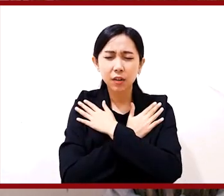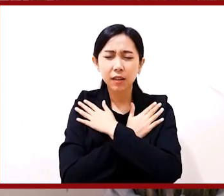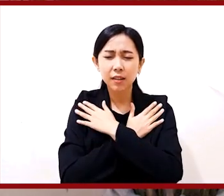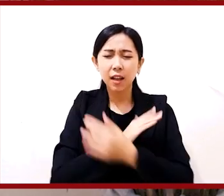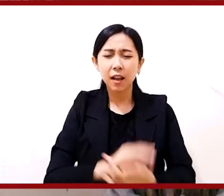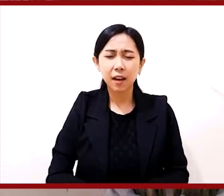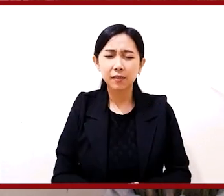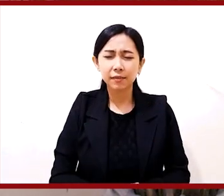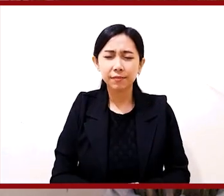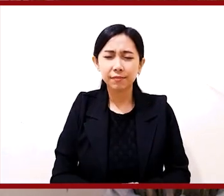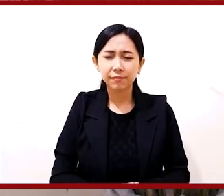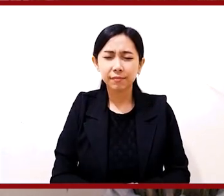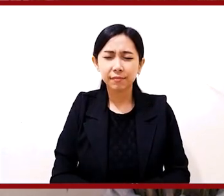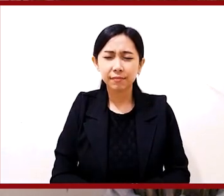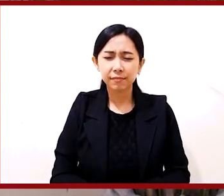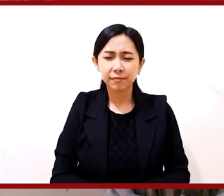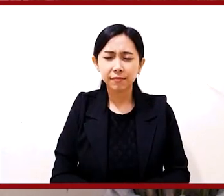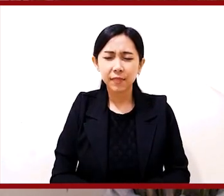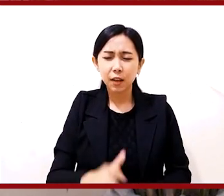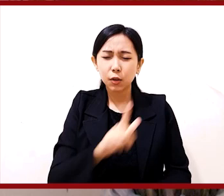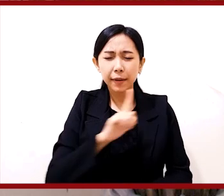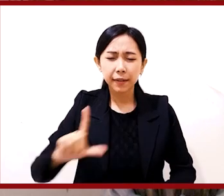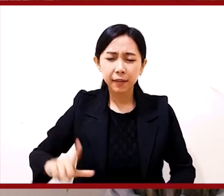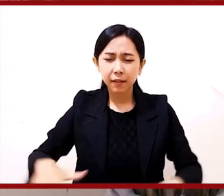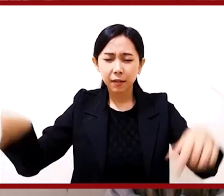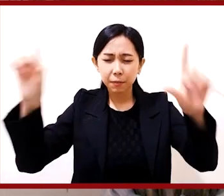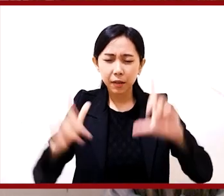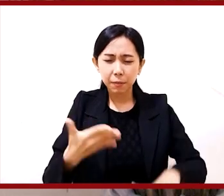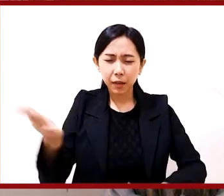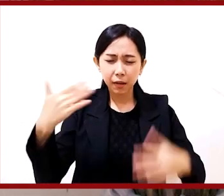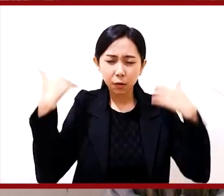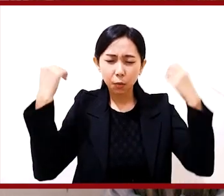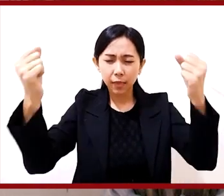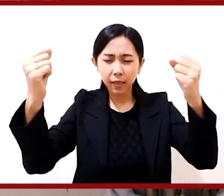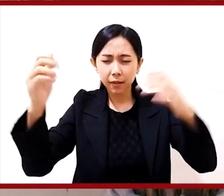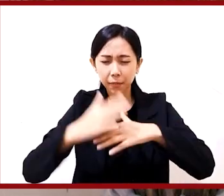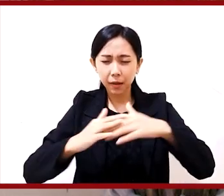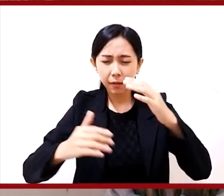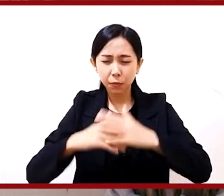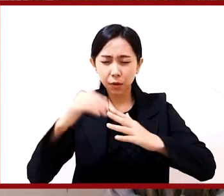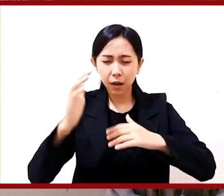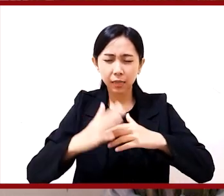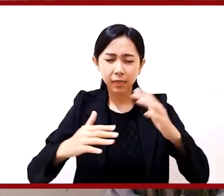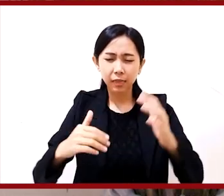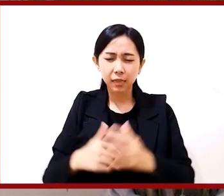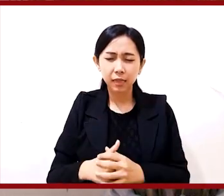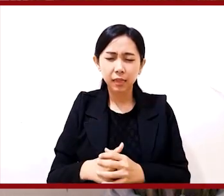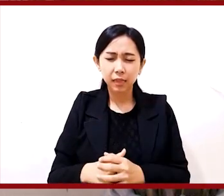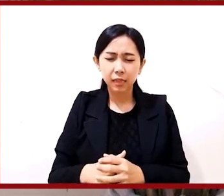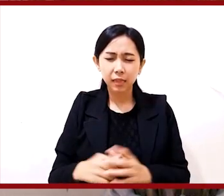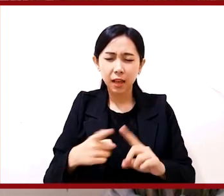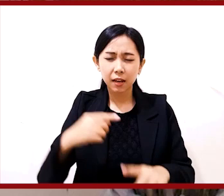mereka di masa pandemik ini. Ya Tuhan, berilah mereka kekuatan dan penghiburan yang tak